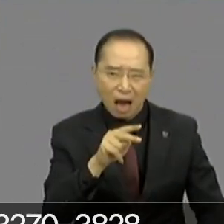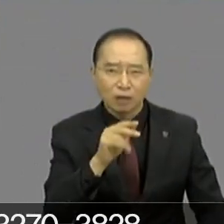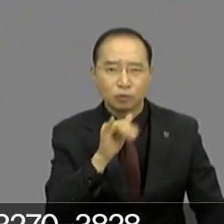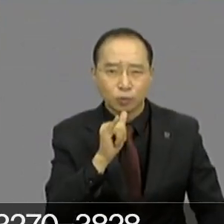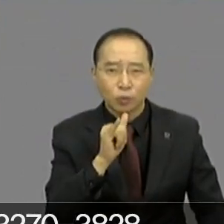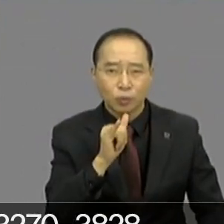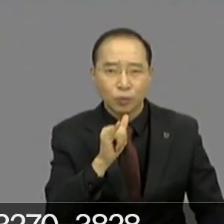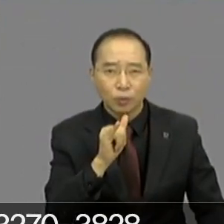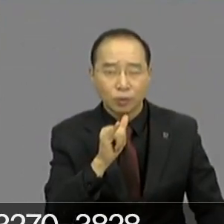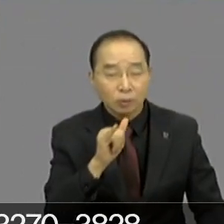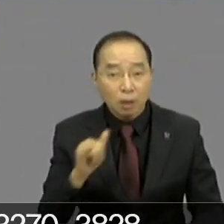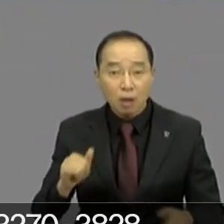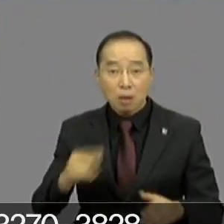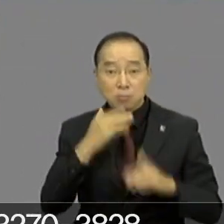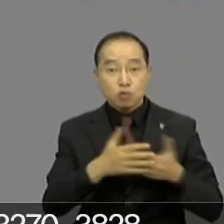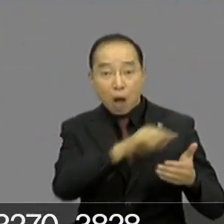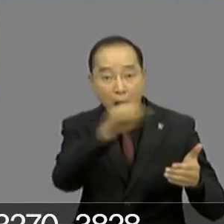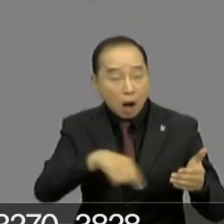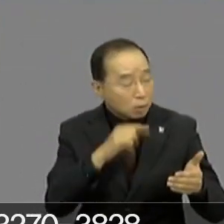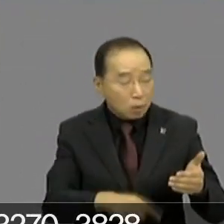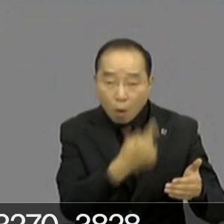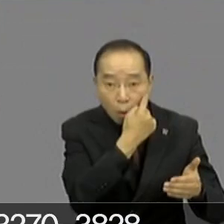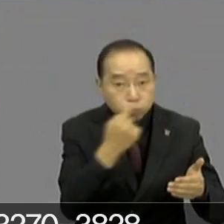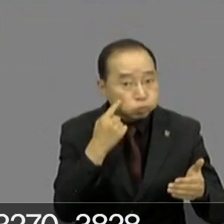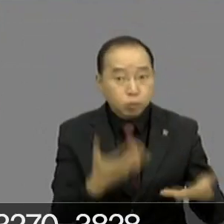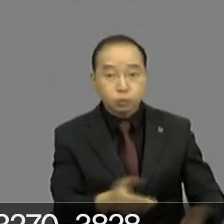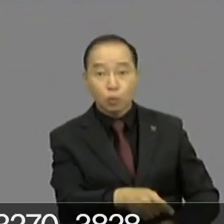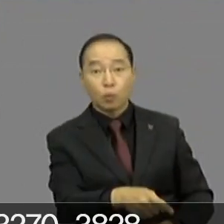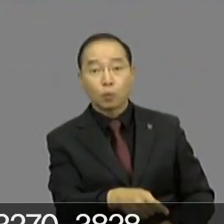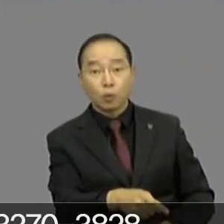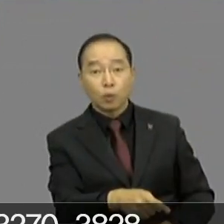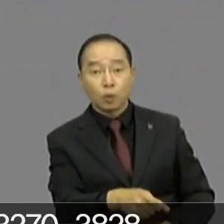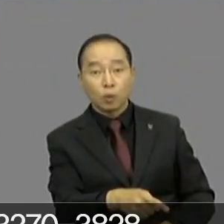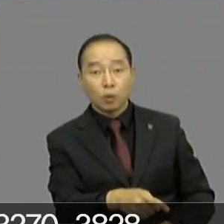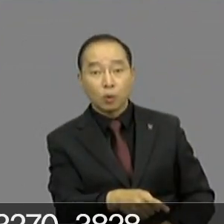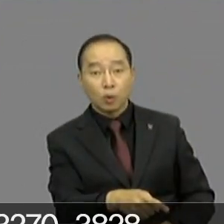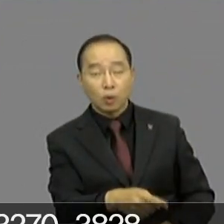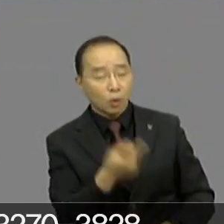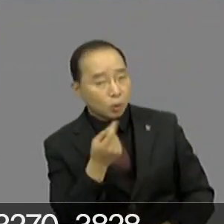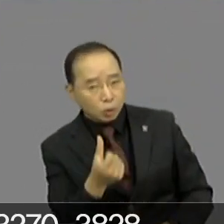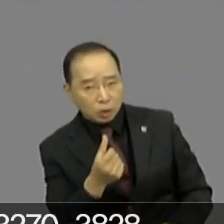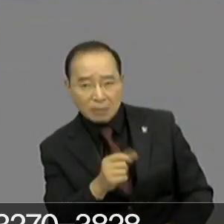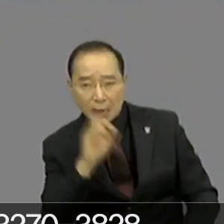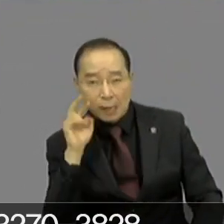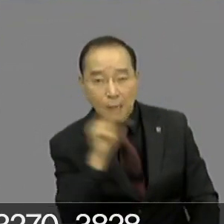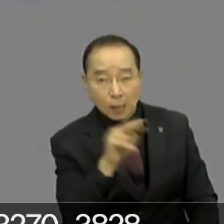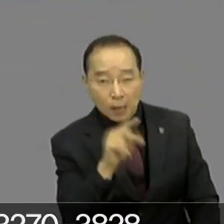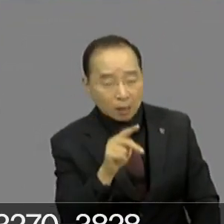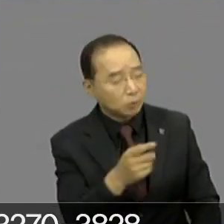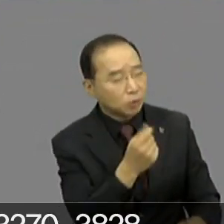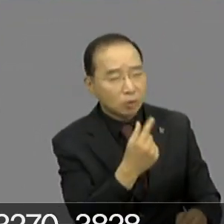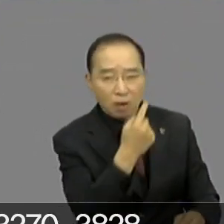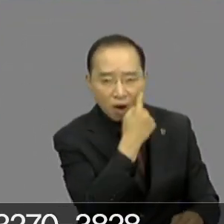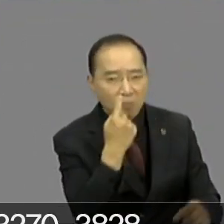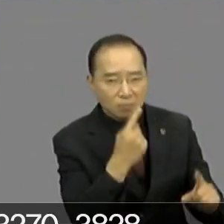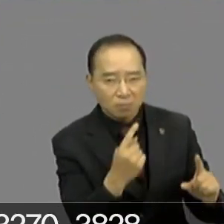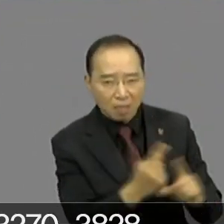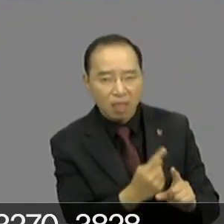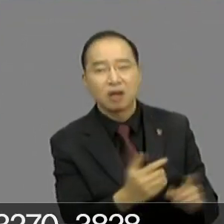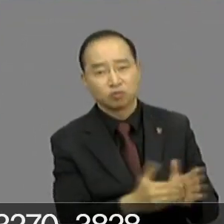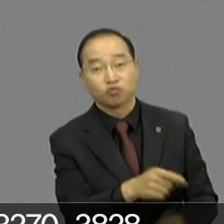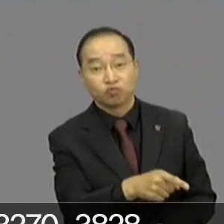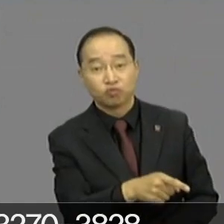도 거의 검증이 안됐어요 그런 이건 제가 얘기 하면서 조금 검증이 되고는 있는데 저는 있게 본 선거